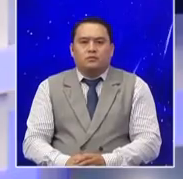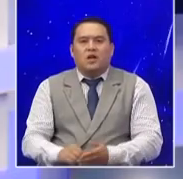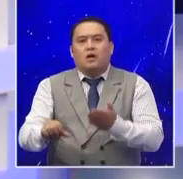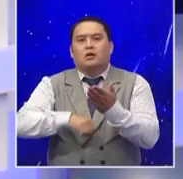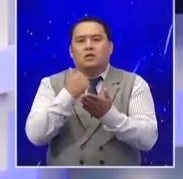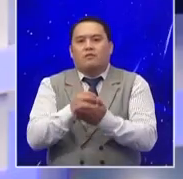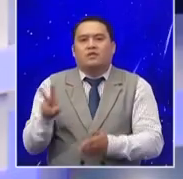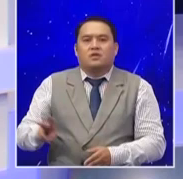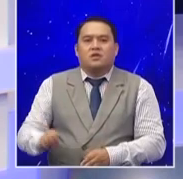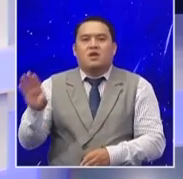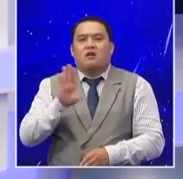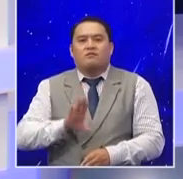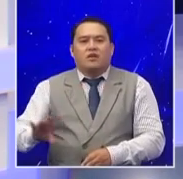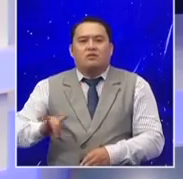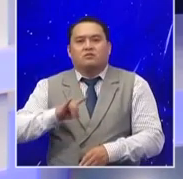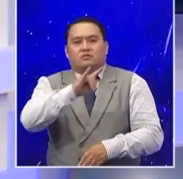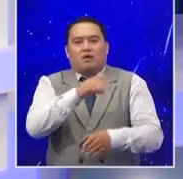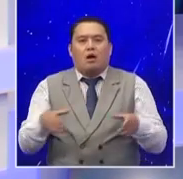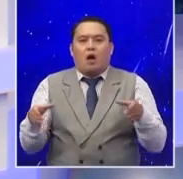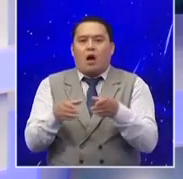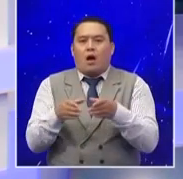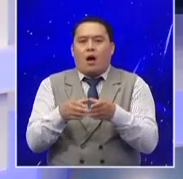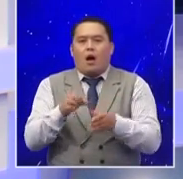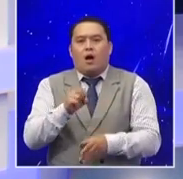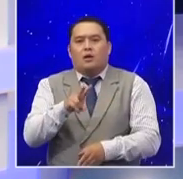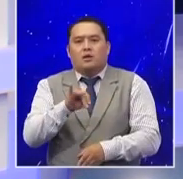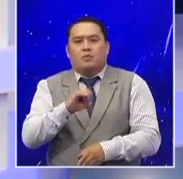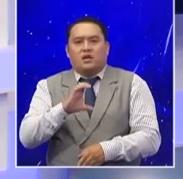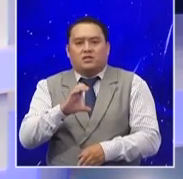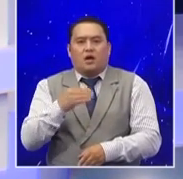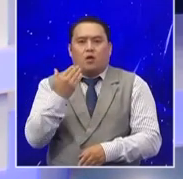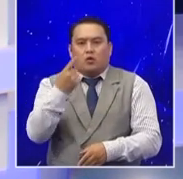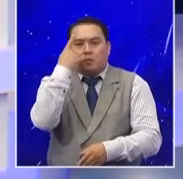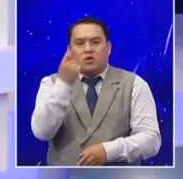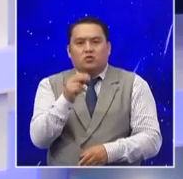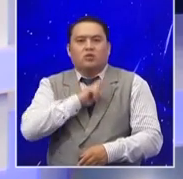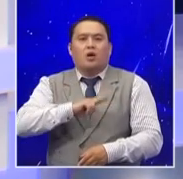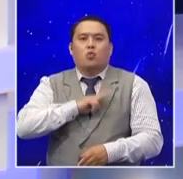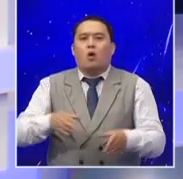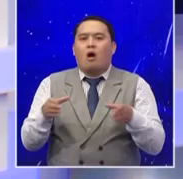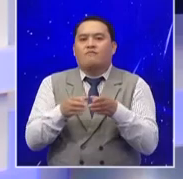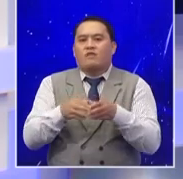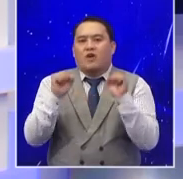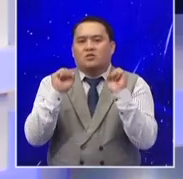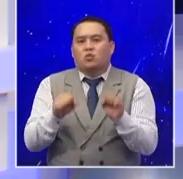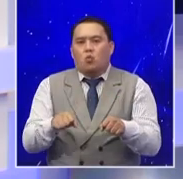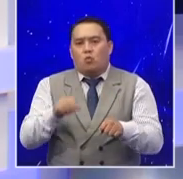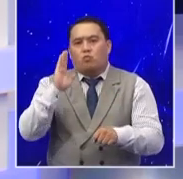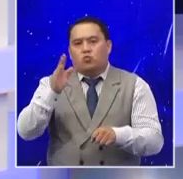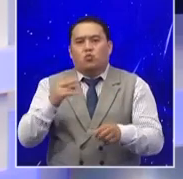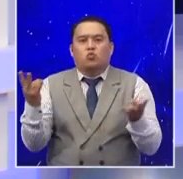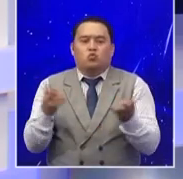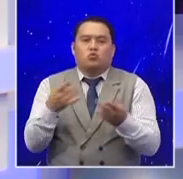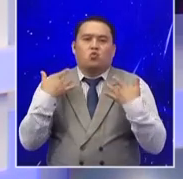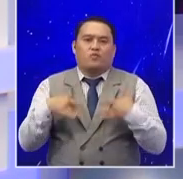Генеральный директор европейского авиастроительного концерна Airbus Гийом Фори предупредил сотрудников компании о возможных грядущих